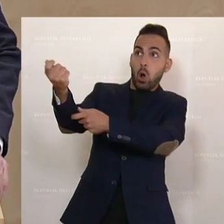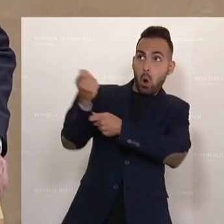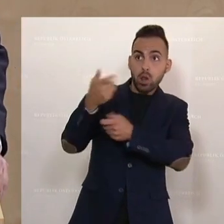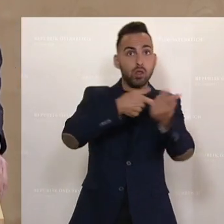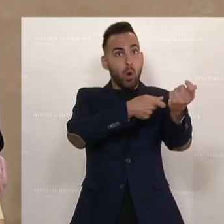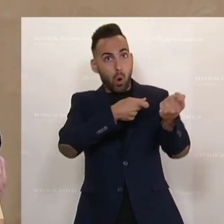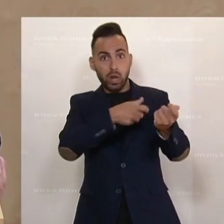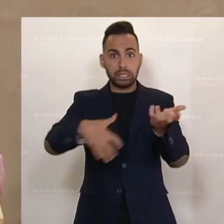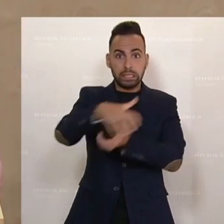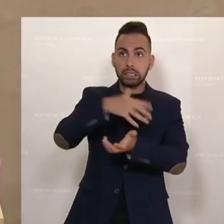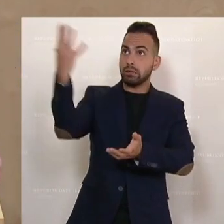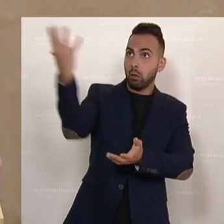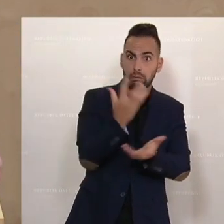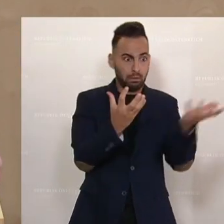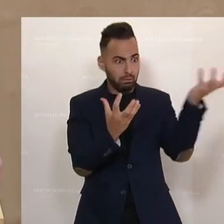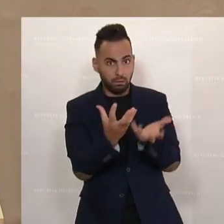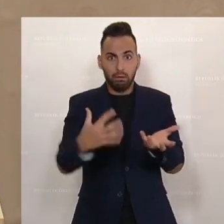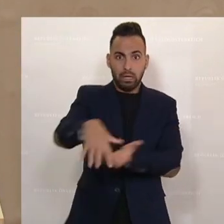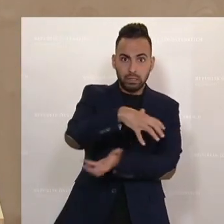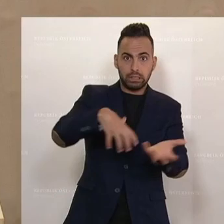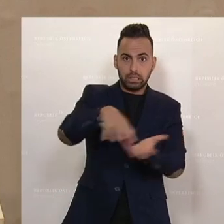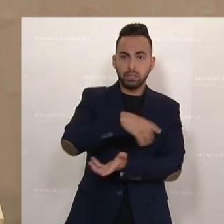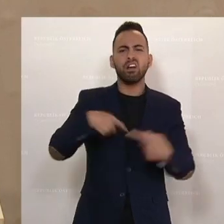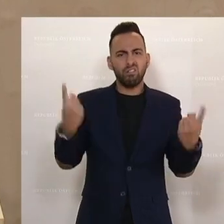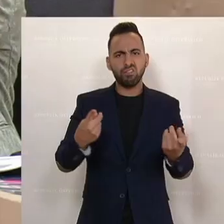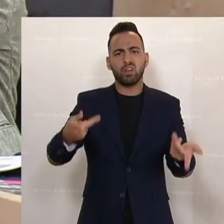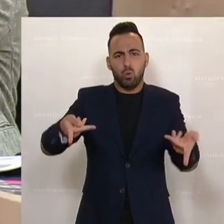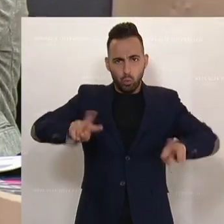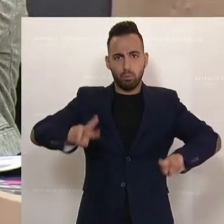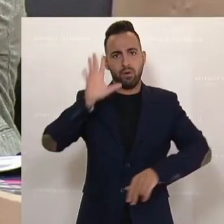Aber auch das werden wir wieder umdrehen und zurück auf richtige Füße stellen.